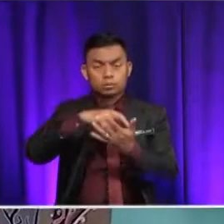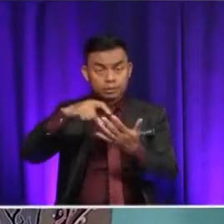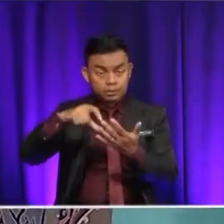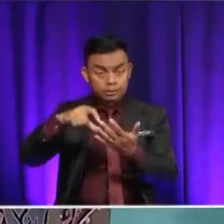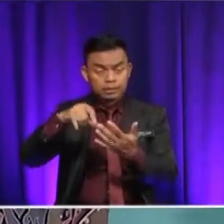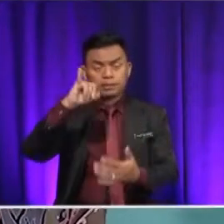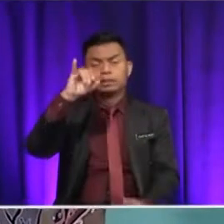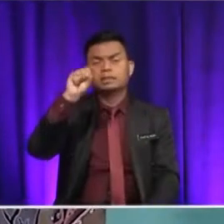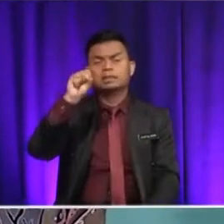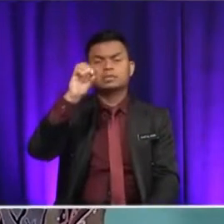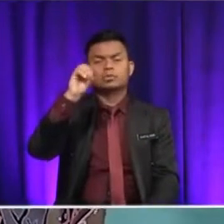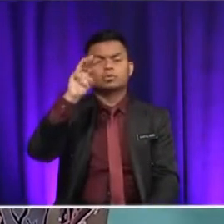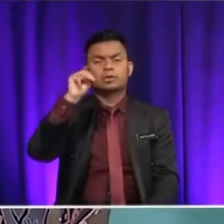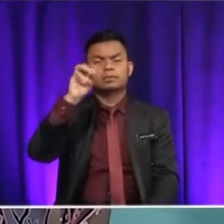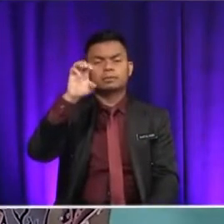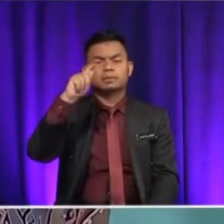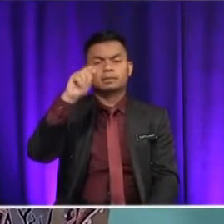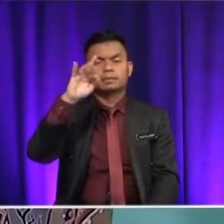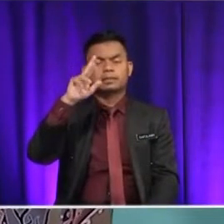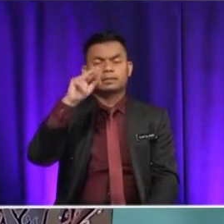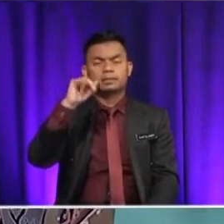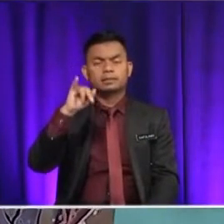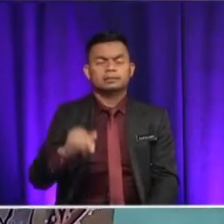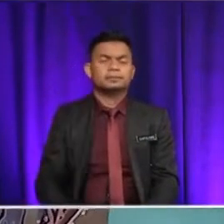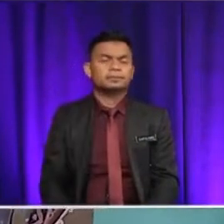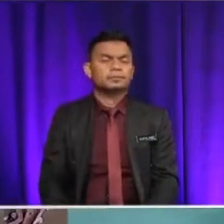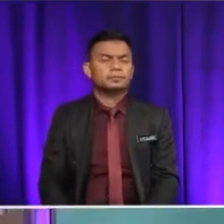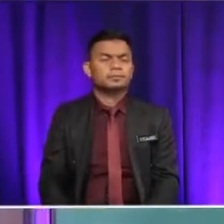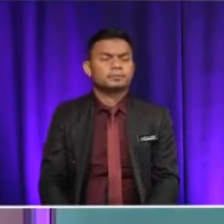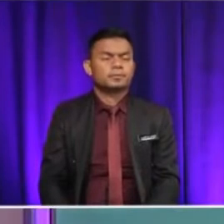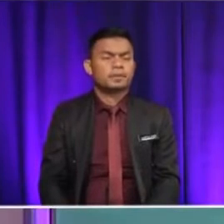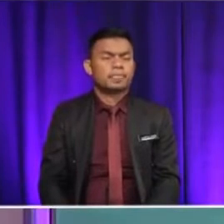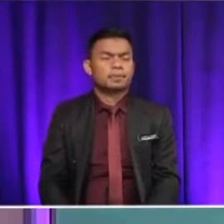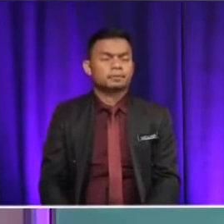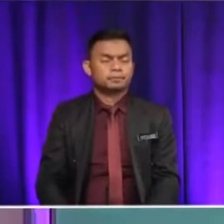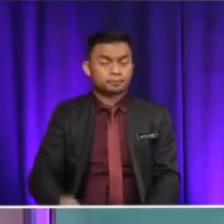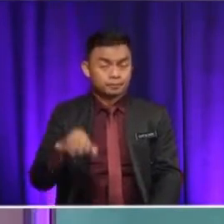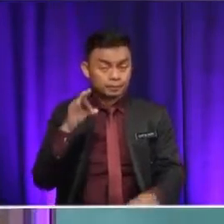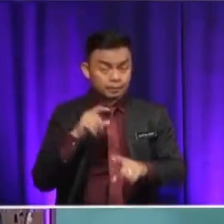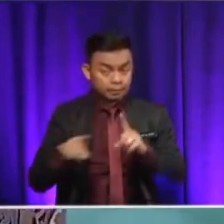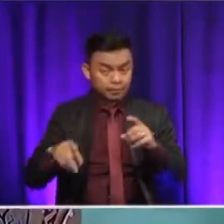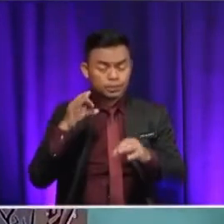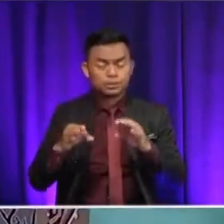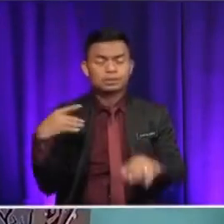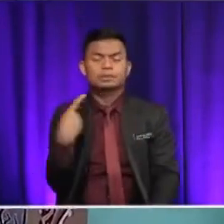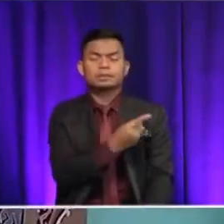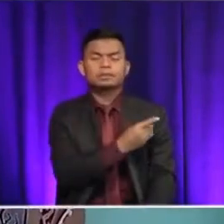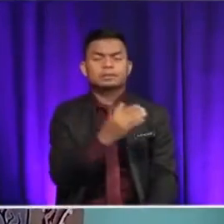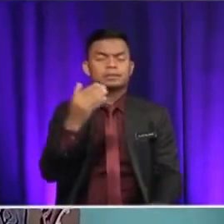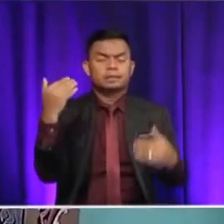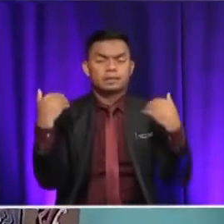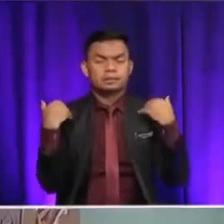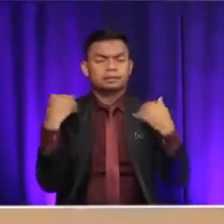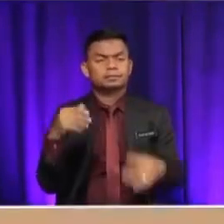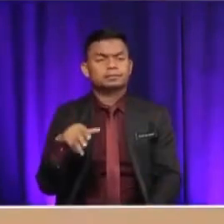Okey, ini lukisan isometri sama macam tadi. Tapi kalau kita ada 3 dimensi. Kalau